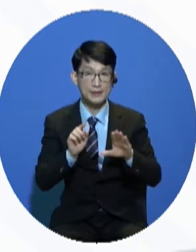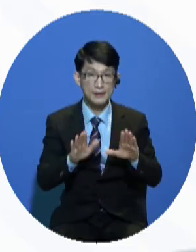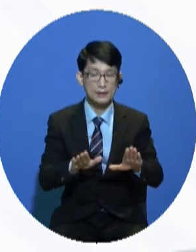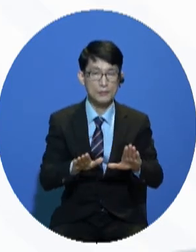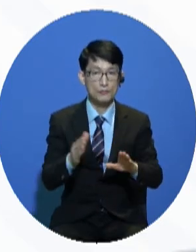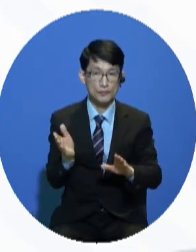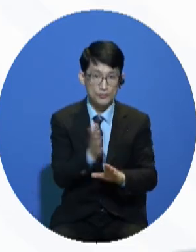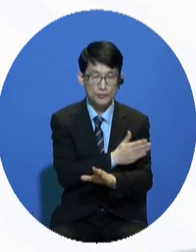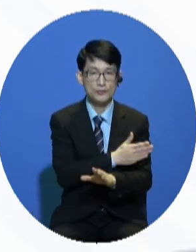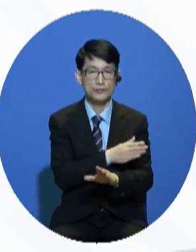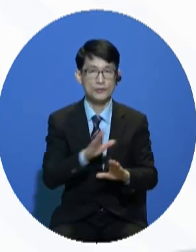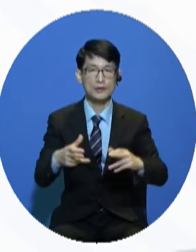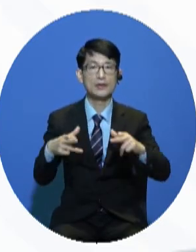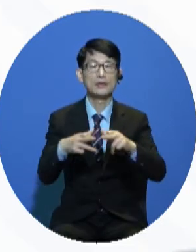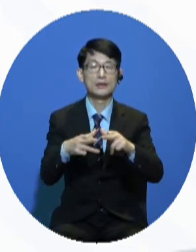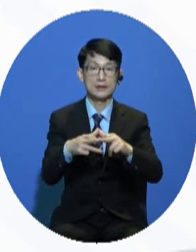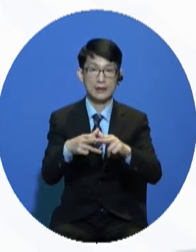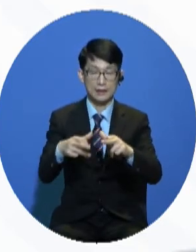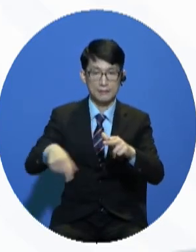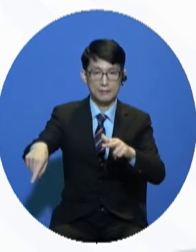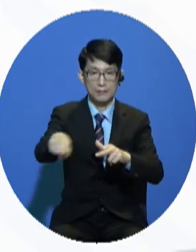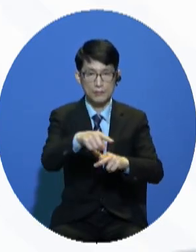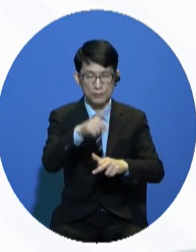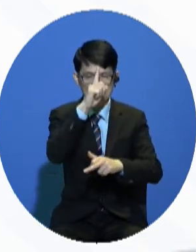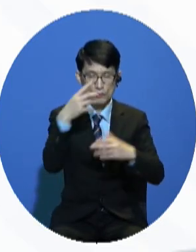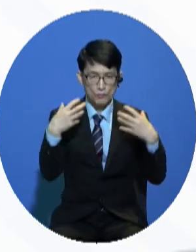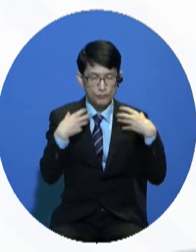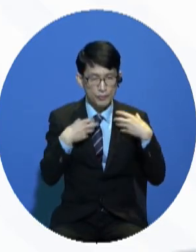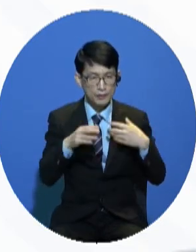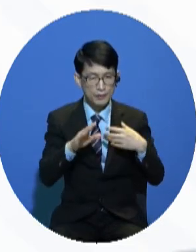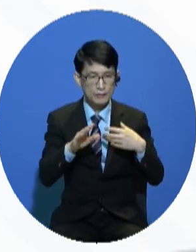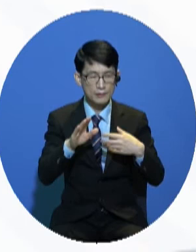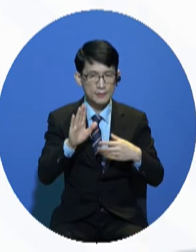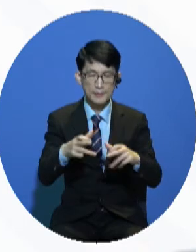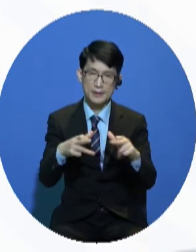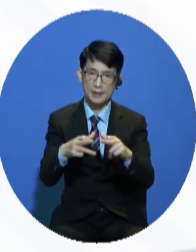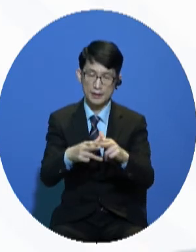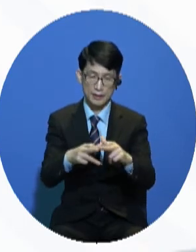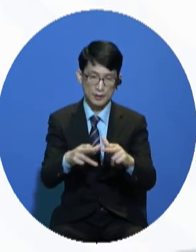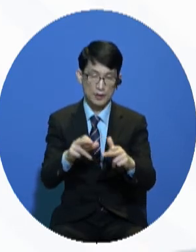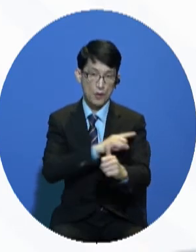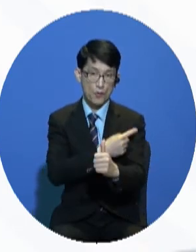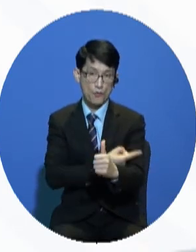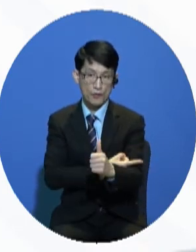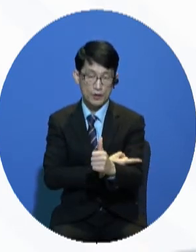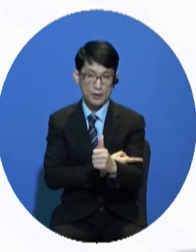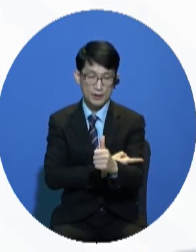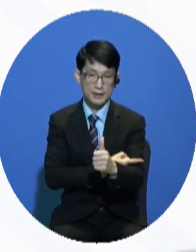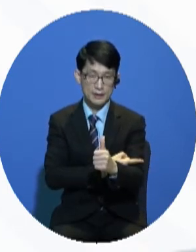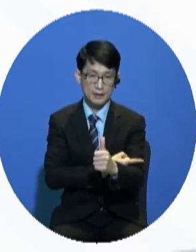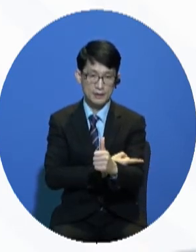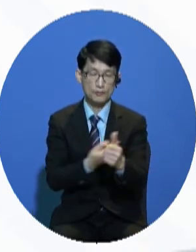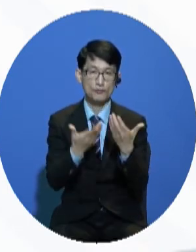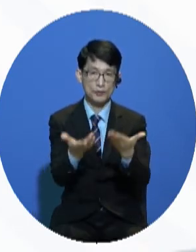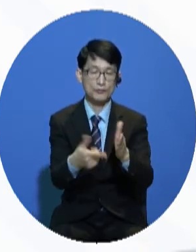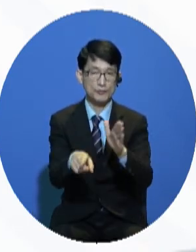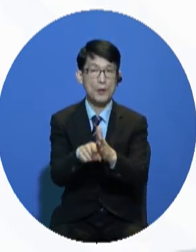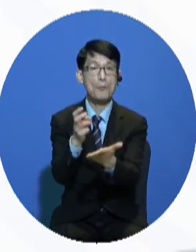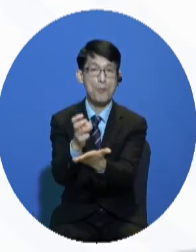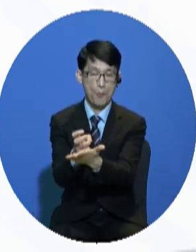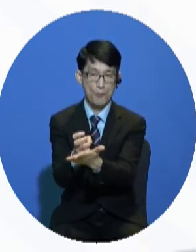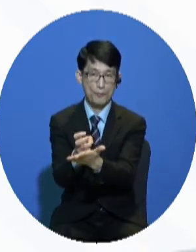과정에서 올해부터 장애계에서도 정부에서도 어떻게든 지금 장애인 권리 보장법을 제출하려고 하고 있고, 또